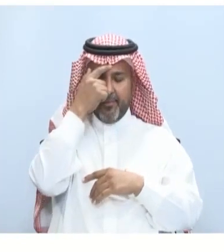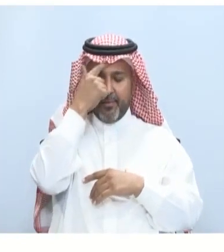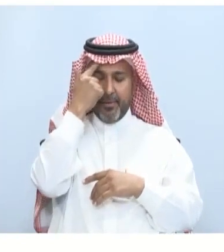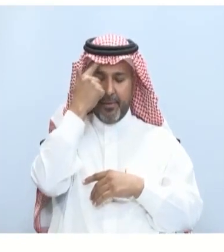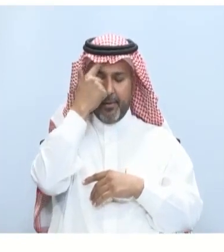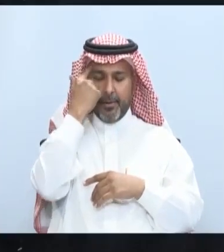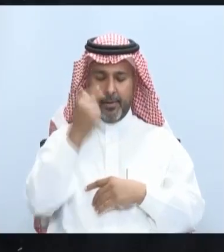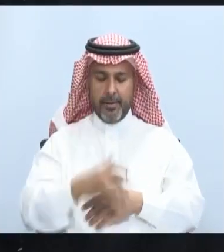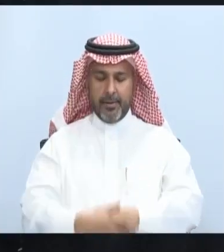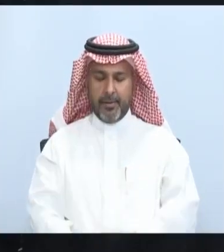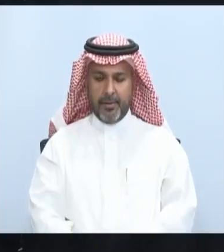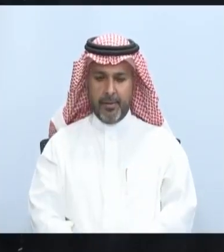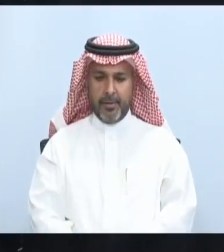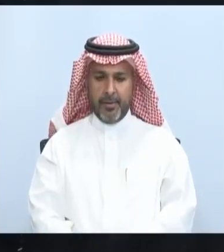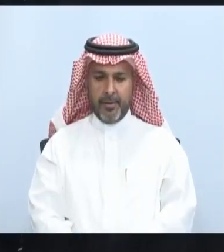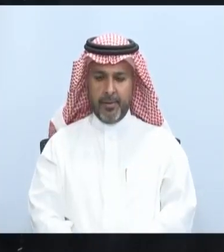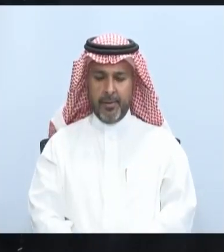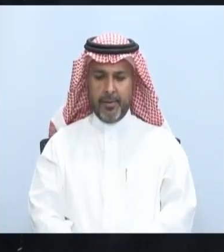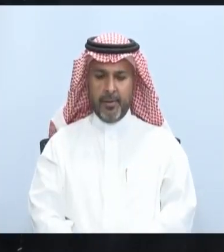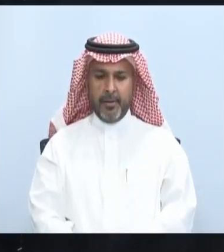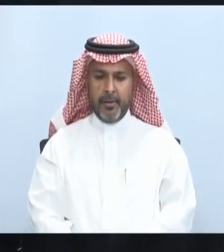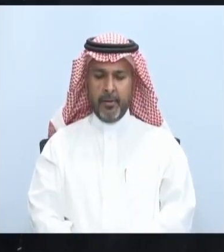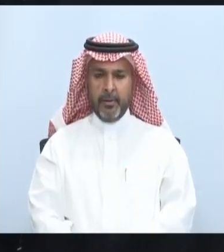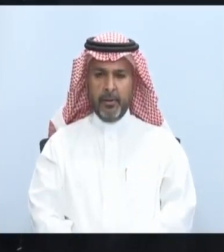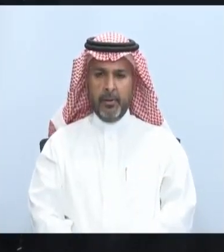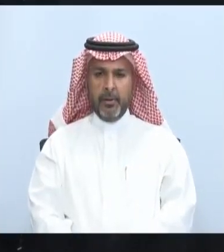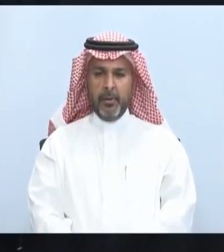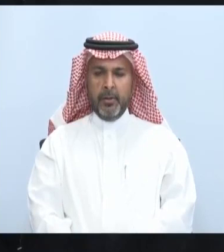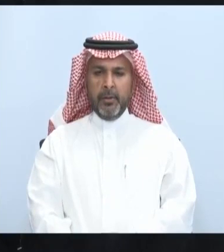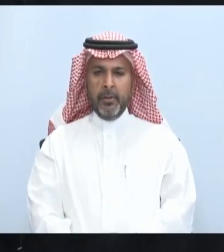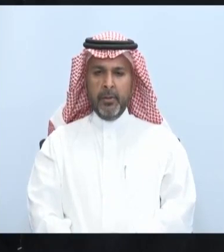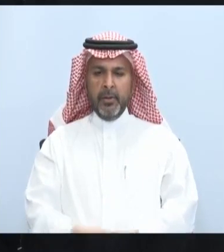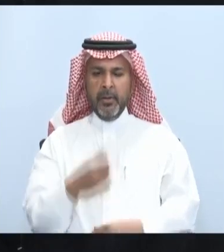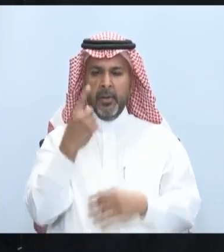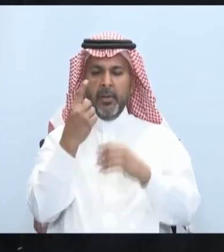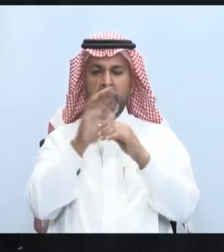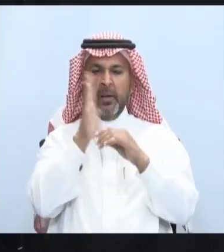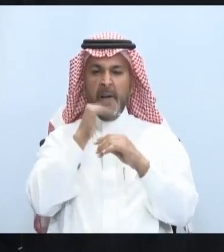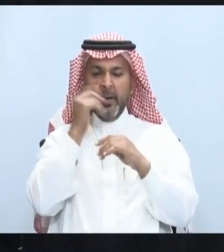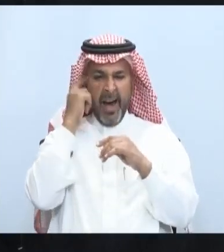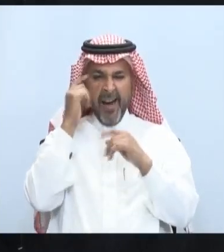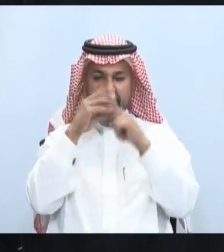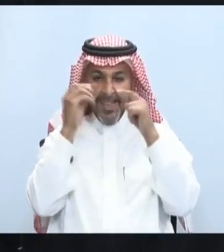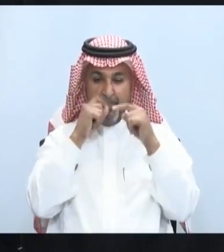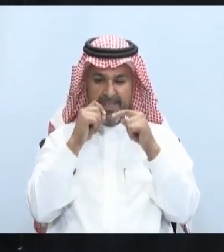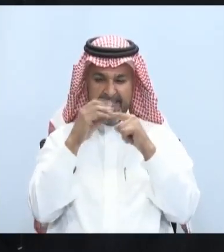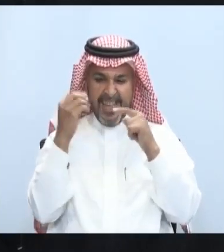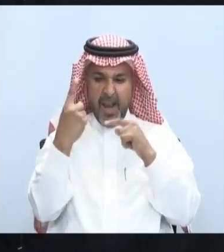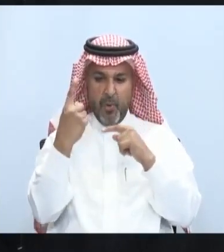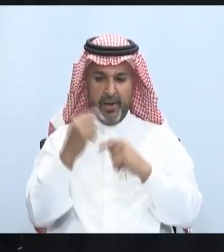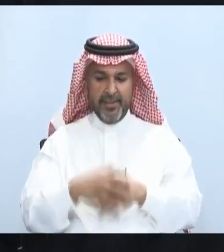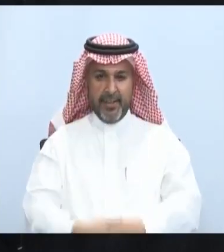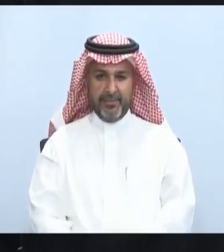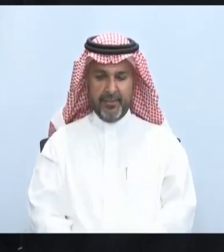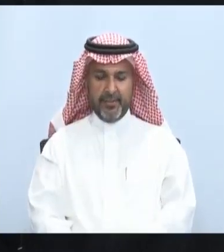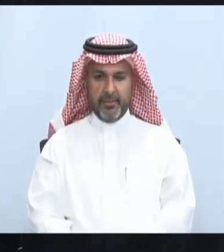واحد راح نخليها ما راح تطلع بواحد مثل الاعداد الحقيقيه لو كان جذر واحد لا راح تطلع الواحد راح يطلع بواحد